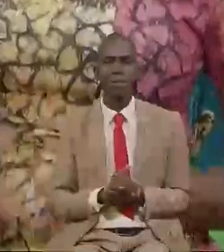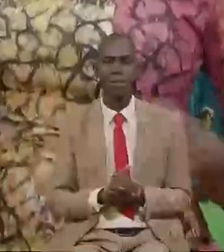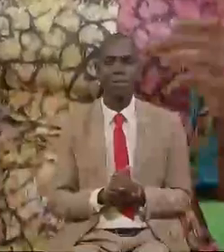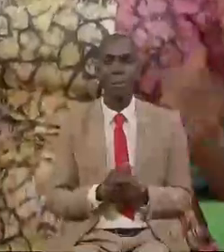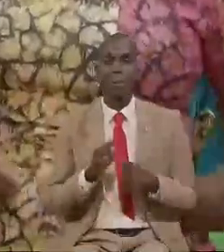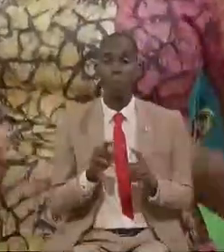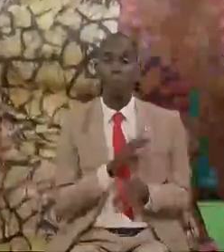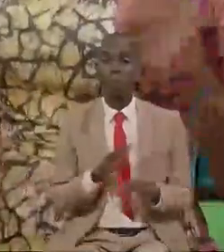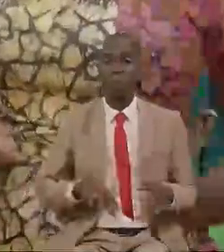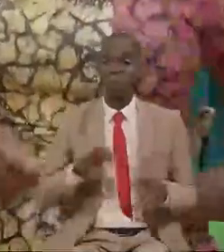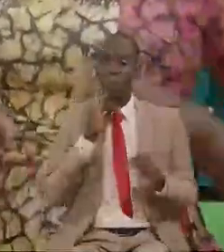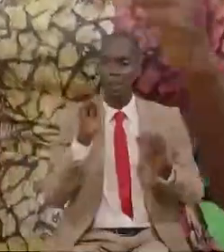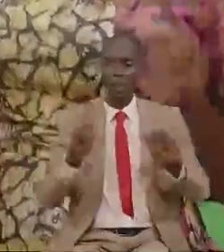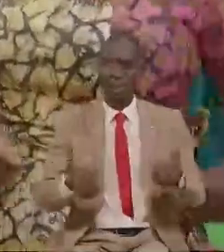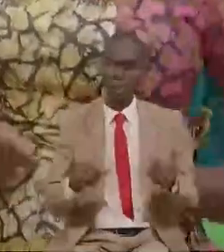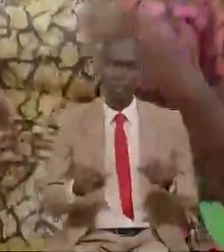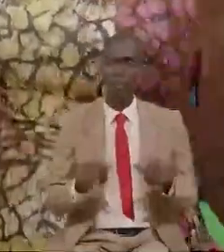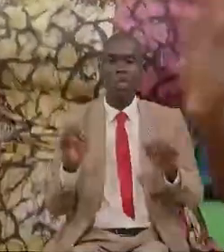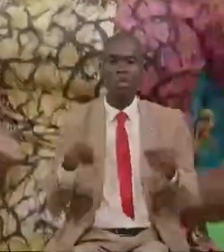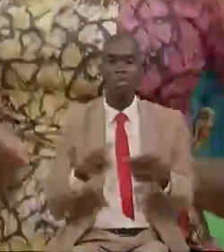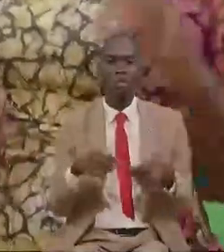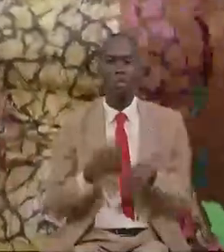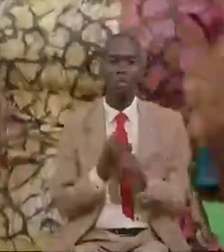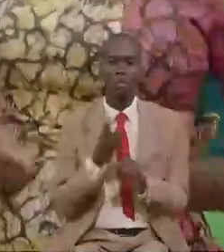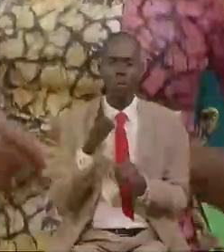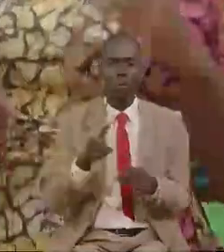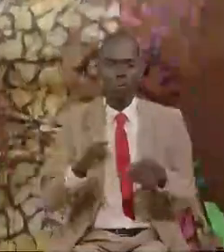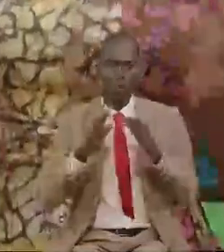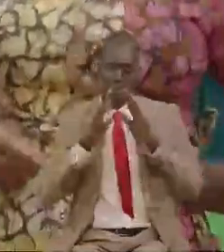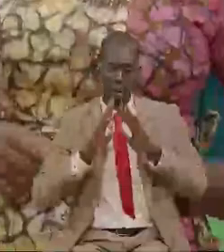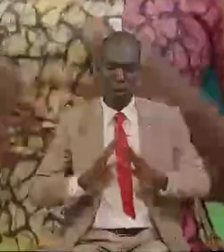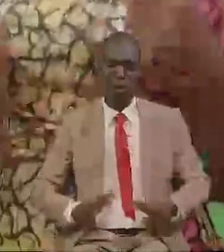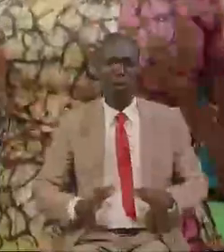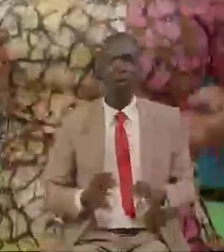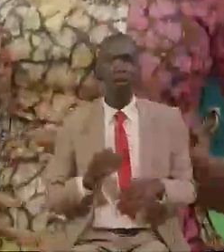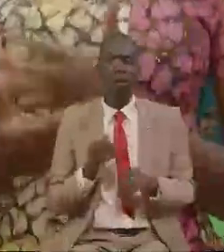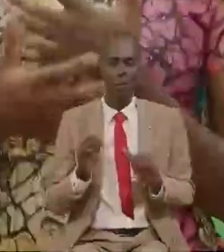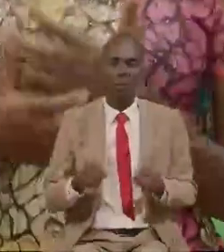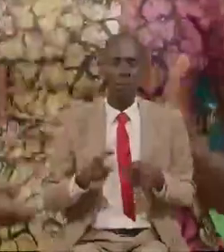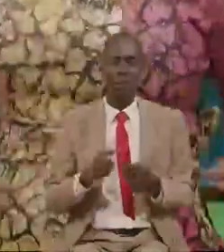Christ est capable, capable de t'amener à être stable, sanctifié,